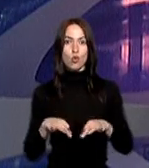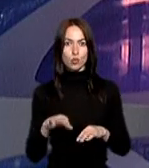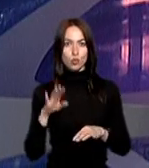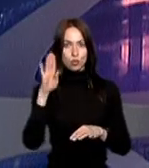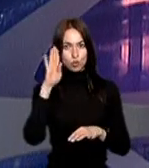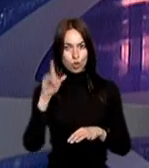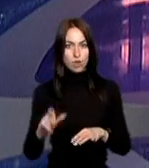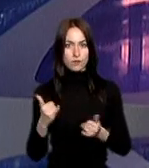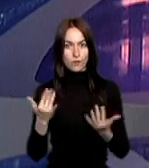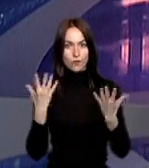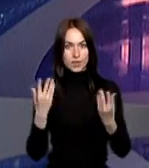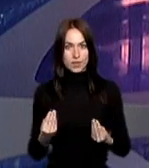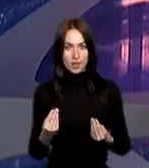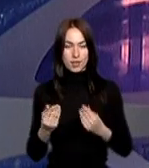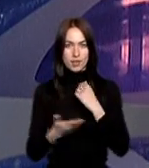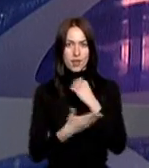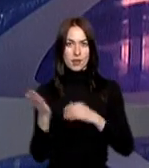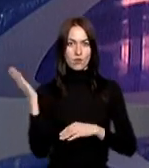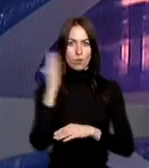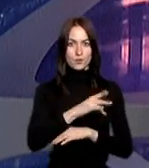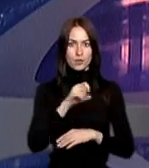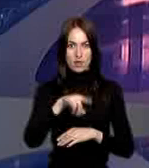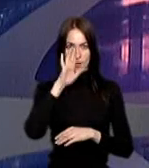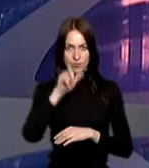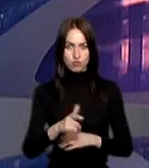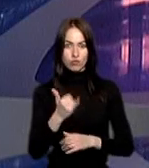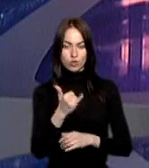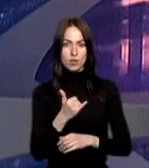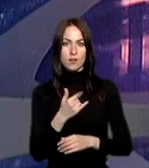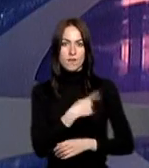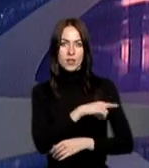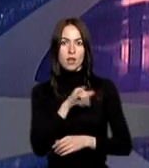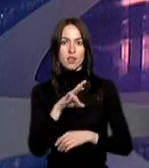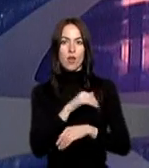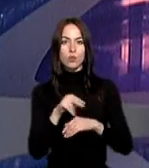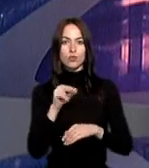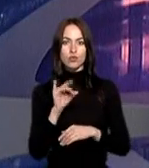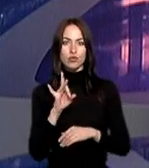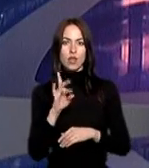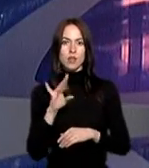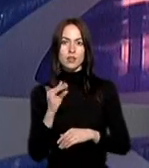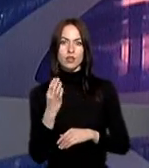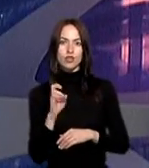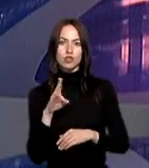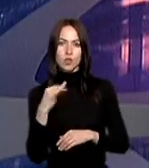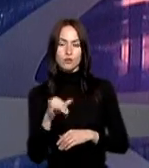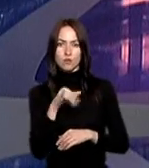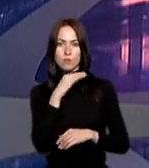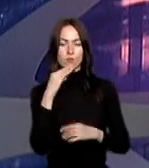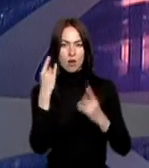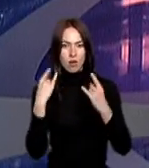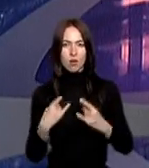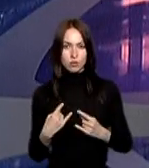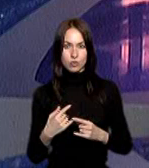Чоловік, якого сьогодні в день провалили деревом на вулиці Чернишевській, зараз у лікарні. В нього діагностували чисельні забої, повідомила речниця поліції